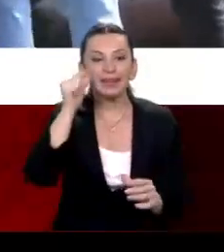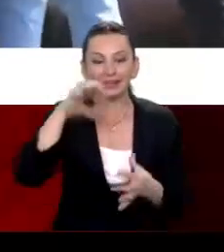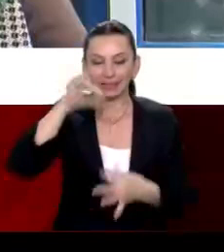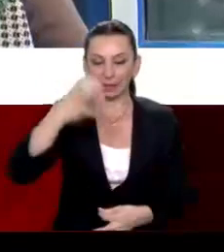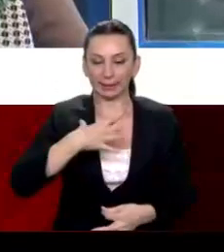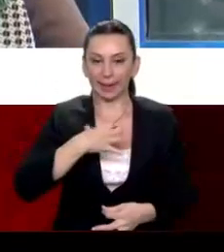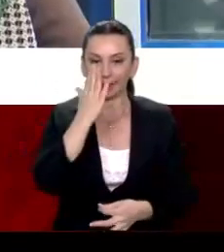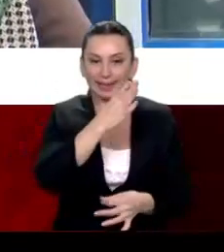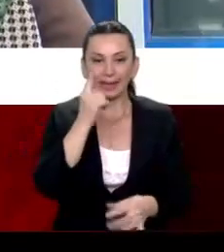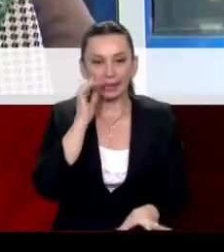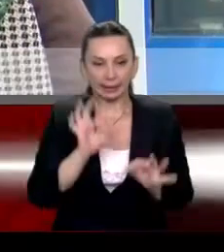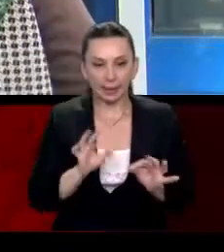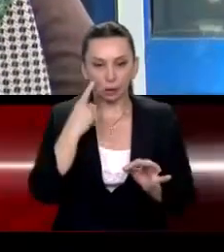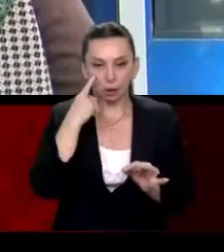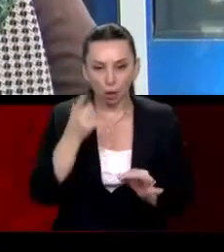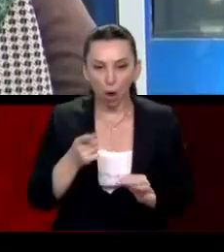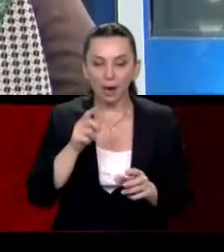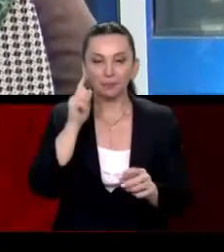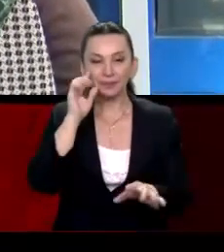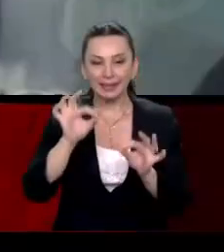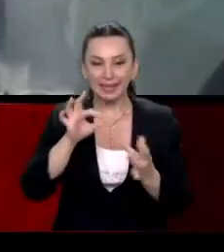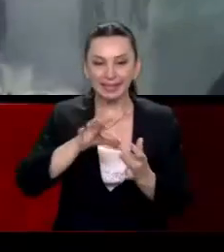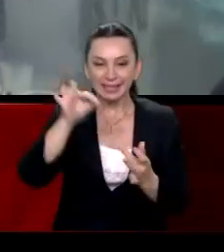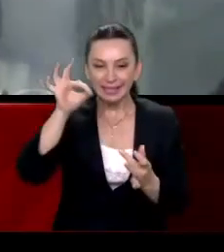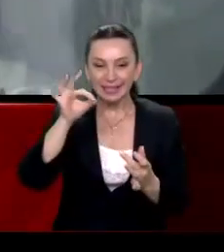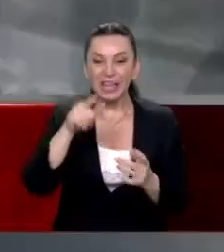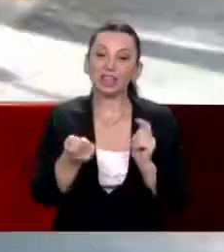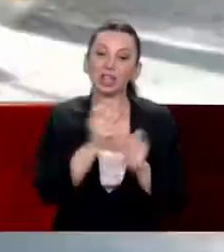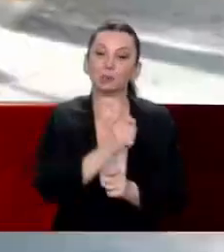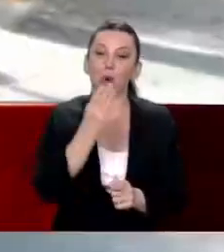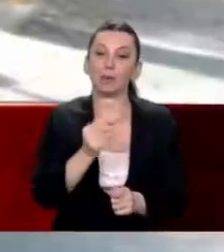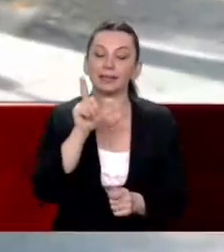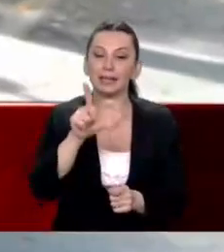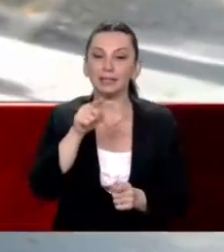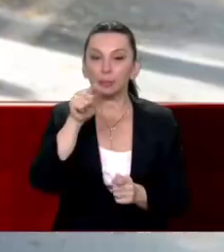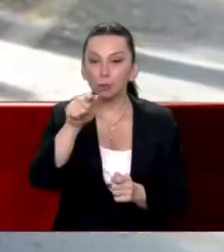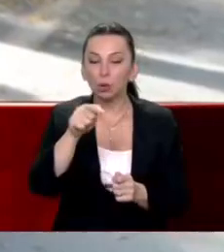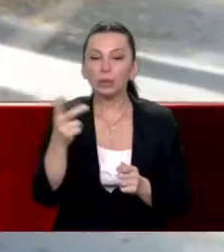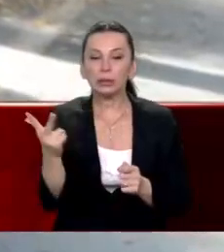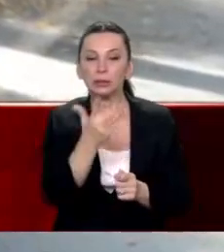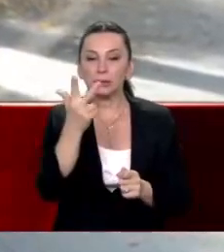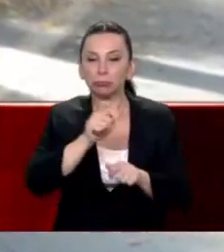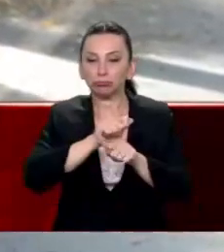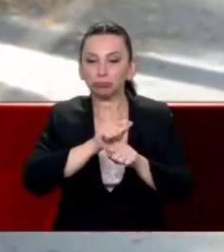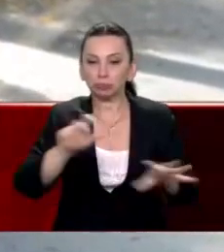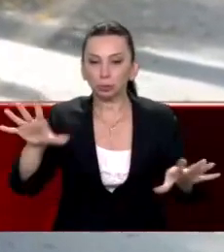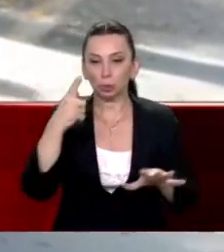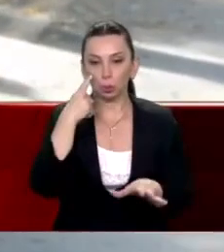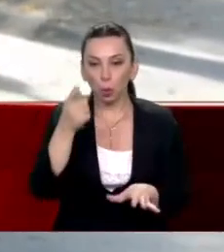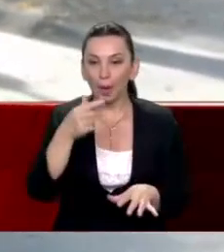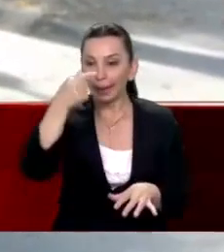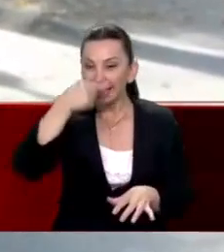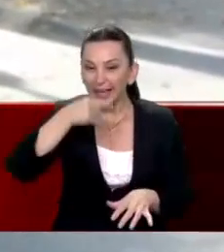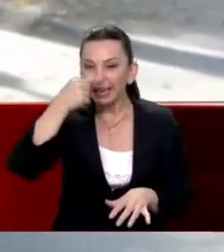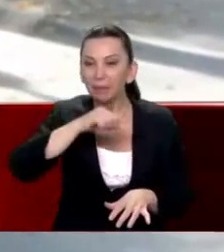testlerle sınırlı test kriterlerinin revize edilmesi gerekir erisin bu den hızlı yayılmasının nedenlerinden biri de